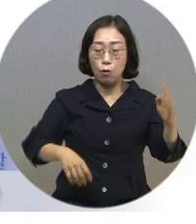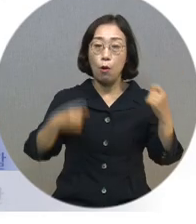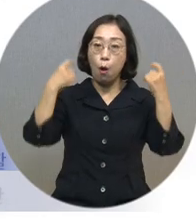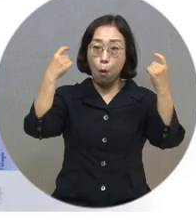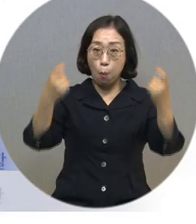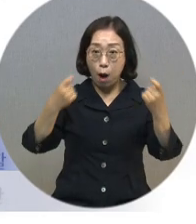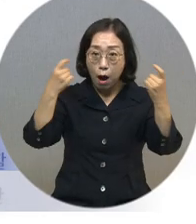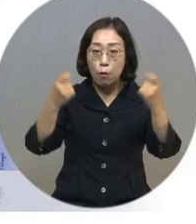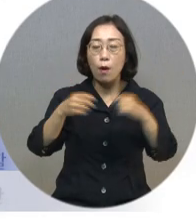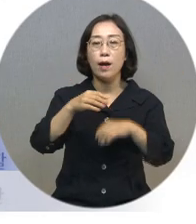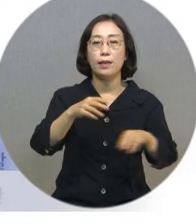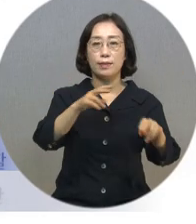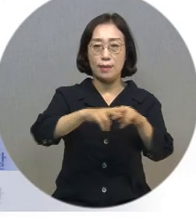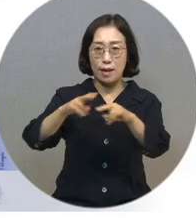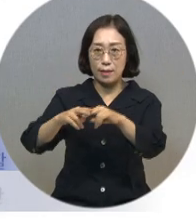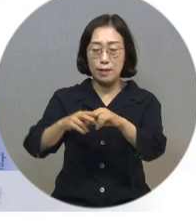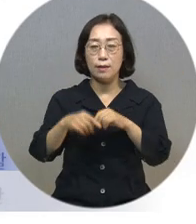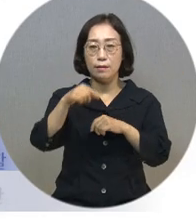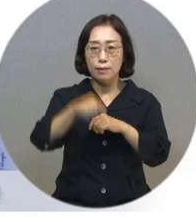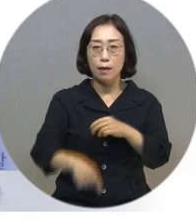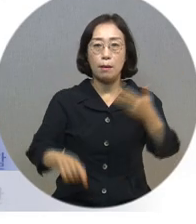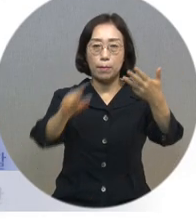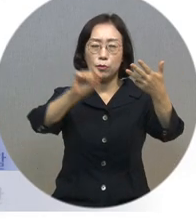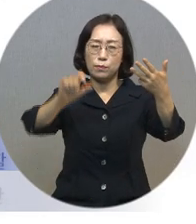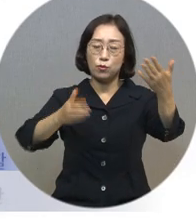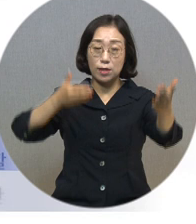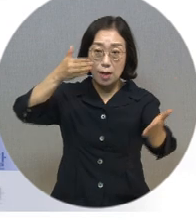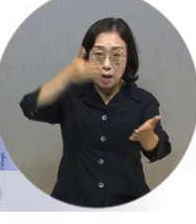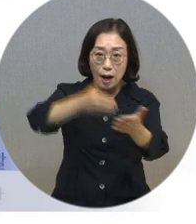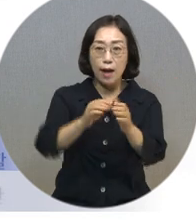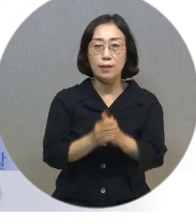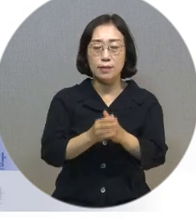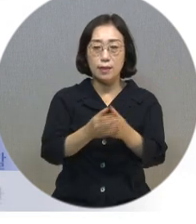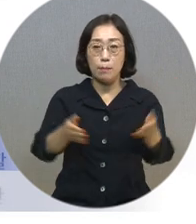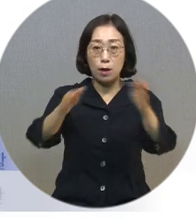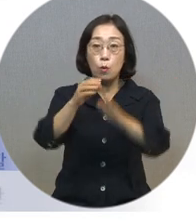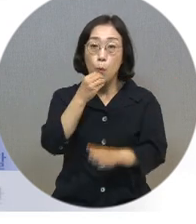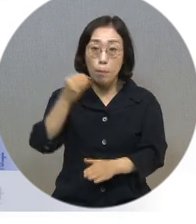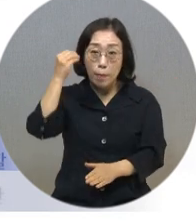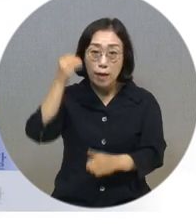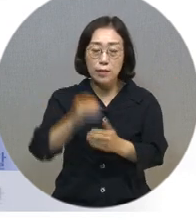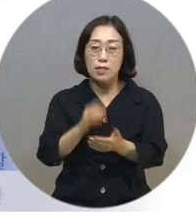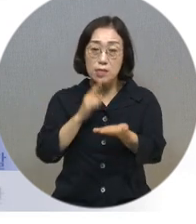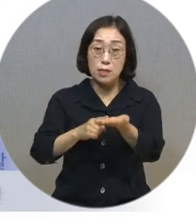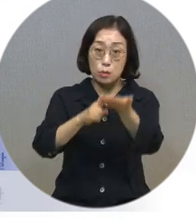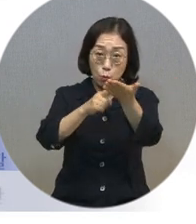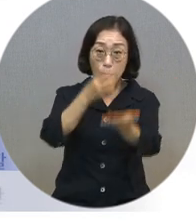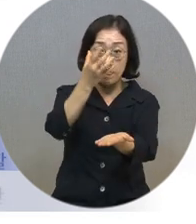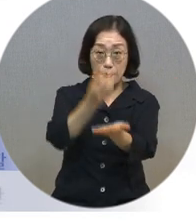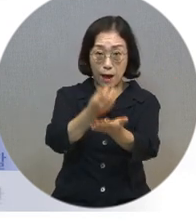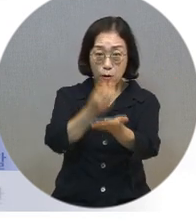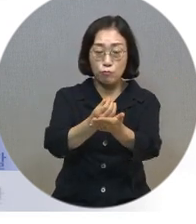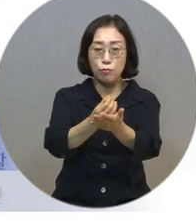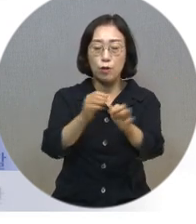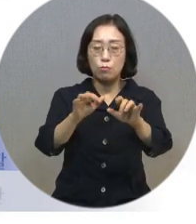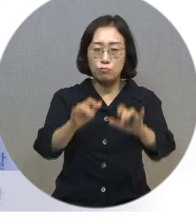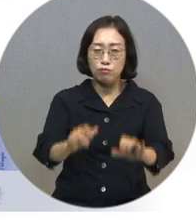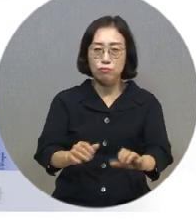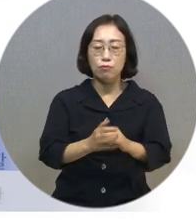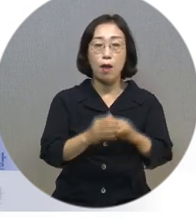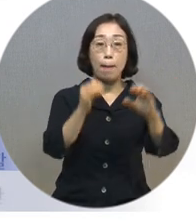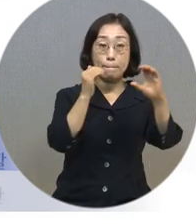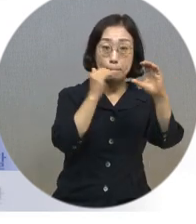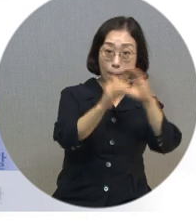일자리 패스타 지원 방법은 오는 8월 16일까지 개발원 홈페이지에서 입사 지원서를 내려받아 작성한 후